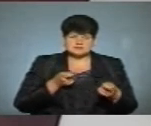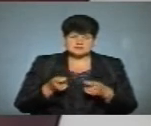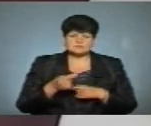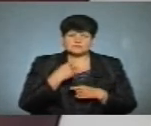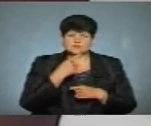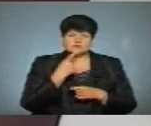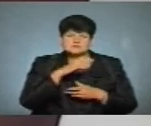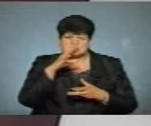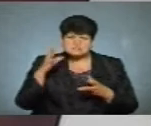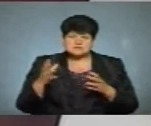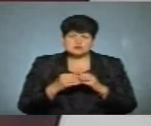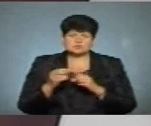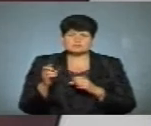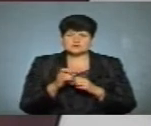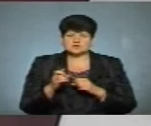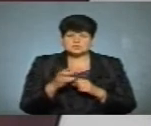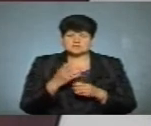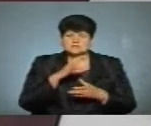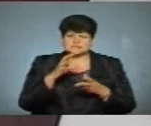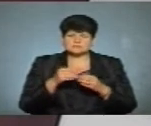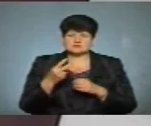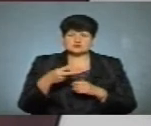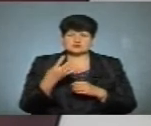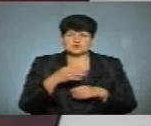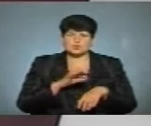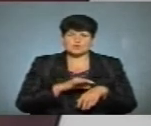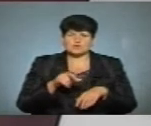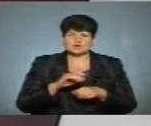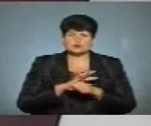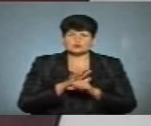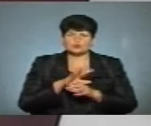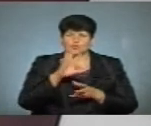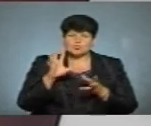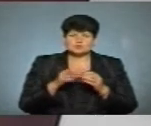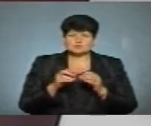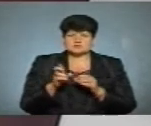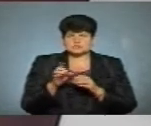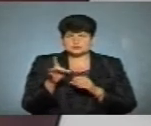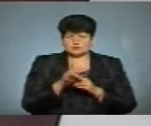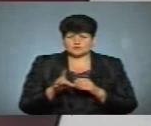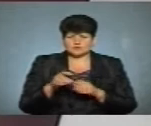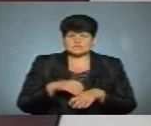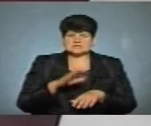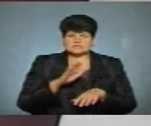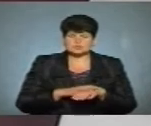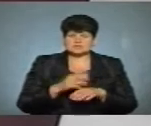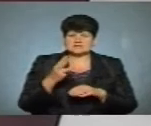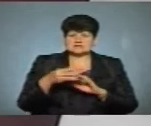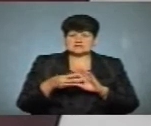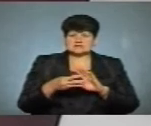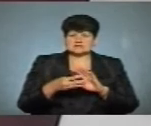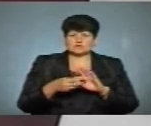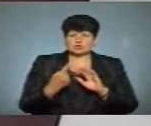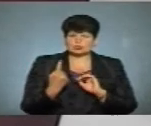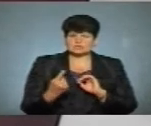словами, загалом у Бережанах на сьогодні 24 хворих на коронавірус. Усього в Бережанському районі зафіксували 31